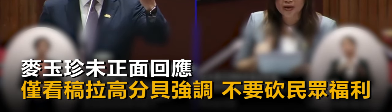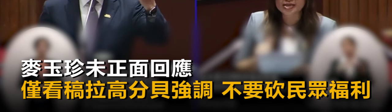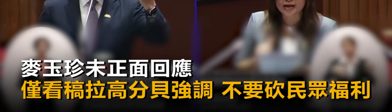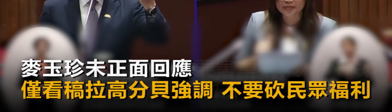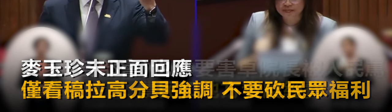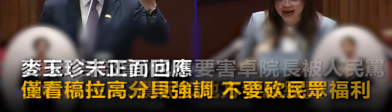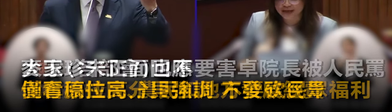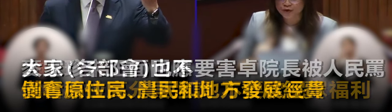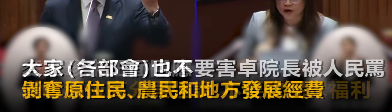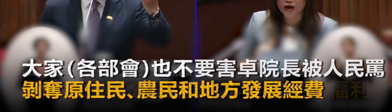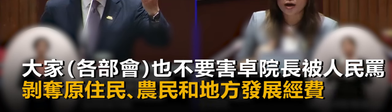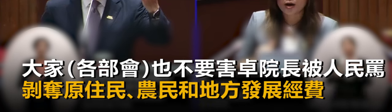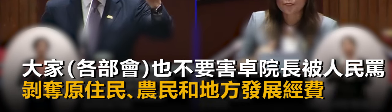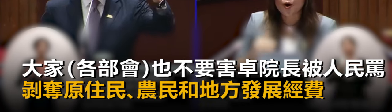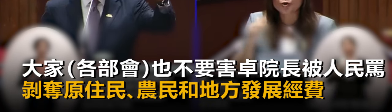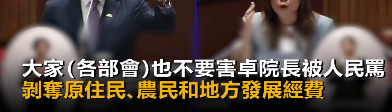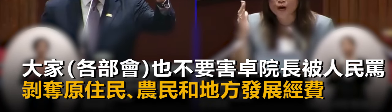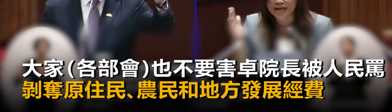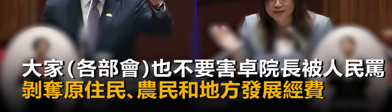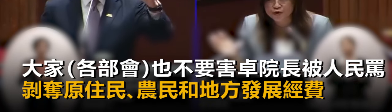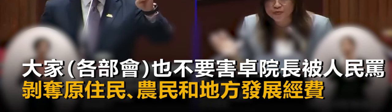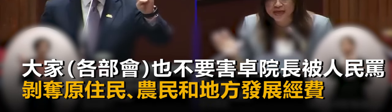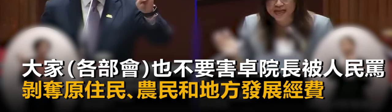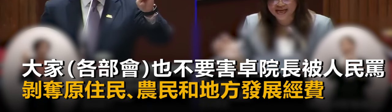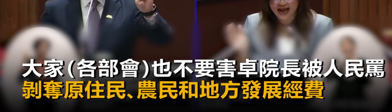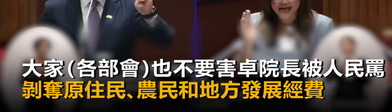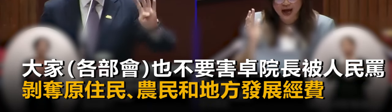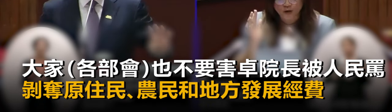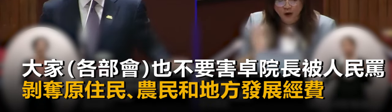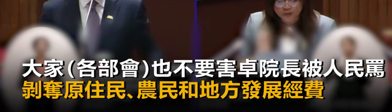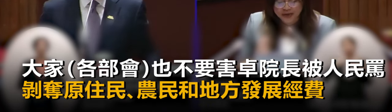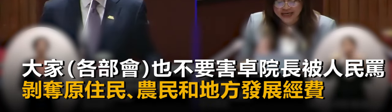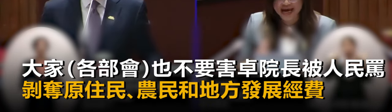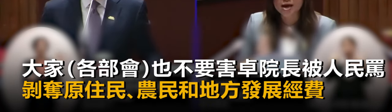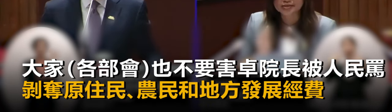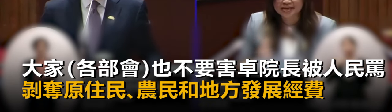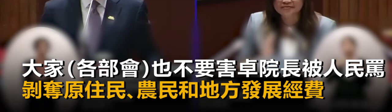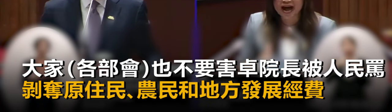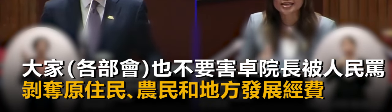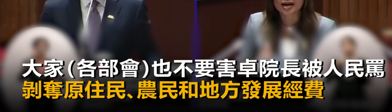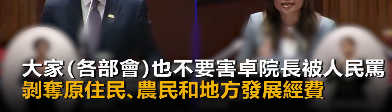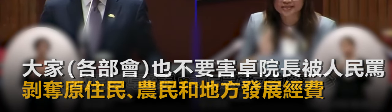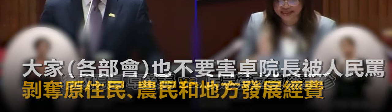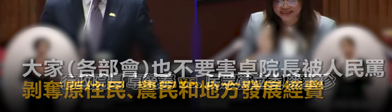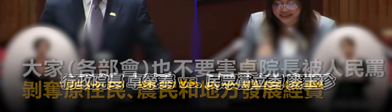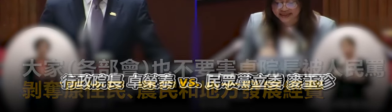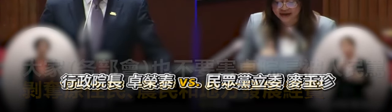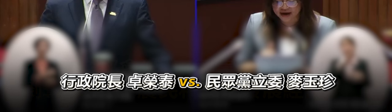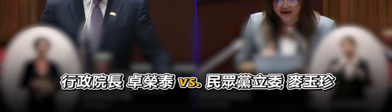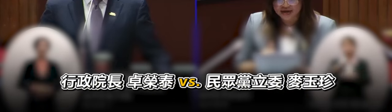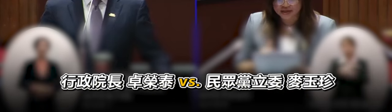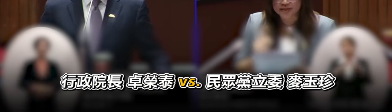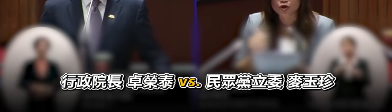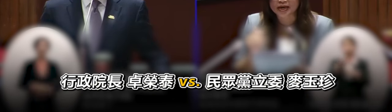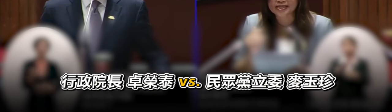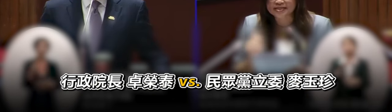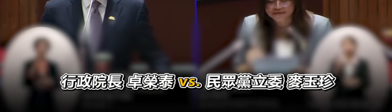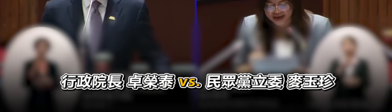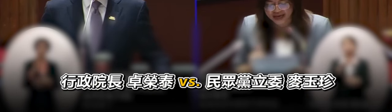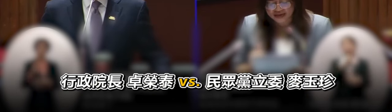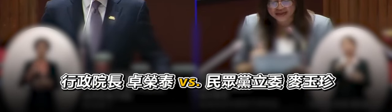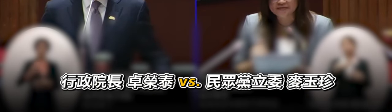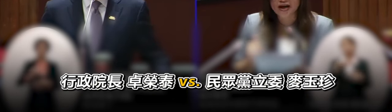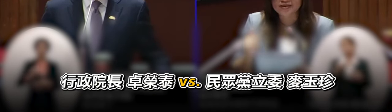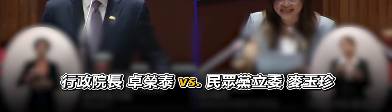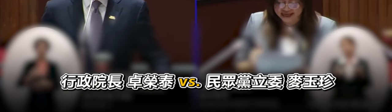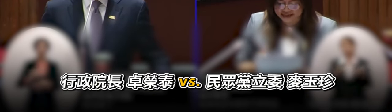长。被人民骂说， 你会听到我们的计划补偿， 原住民， 我们有编四万， 还有人民，还有地方的经济哈，就是我们的经